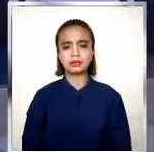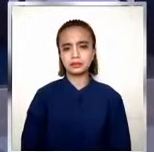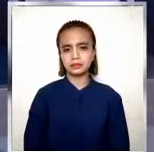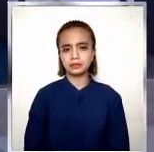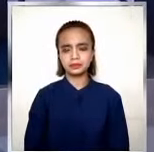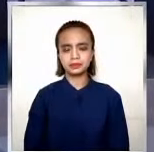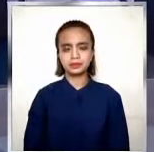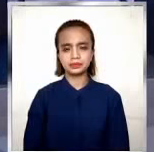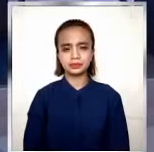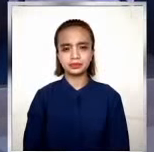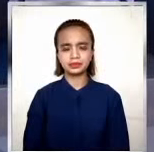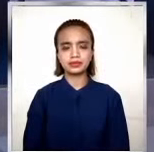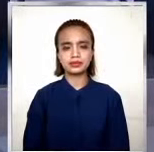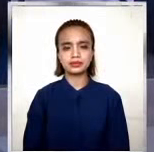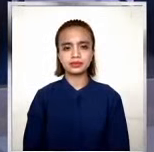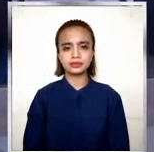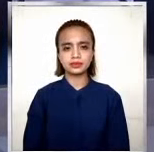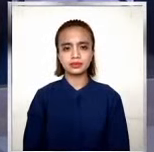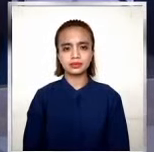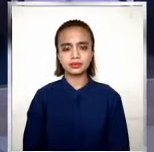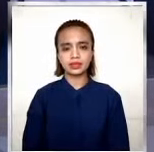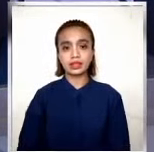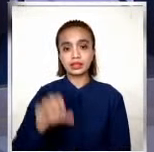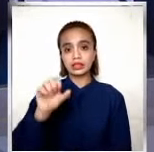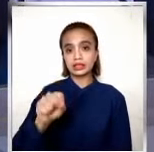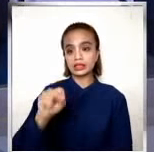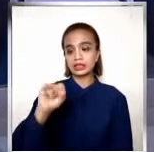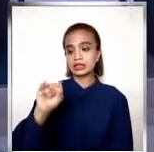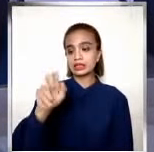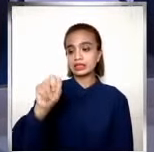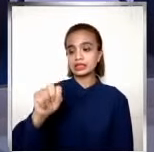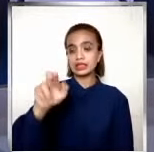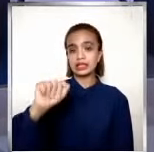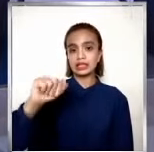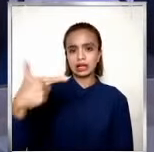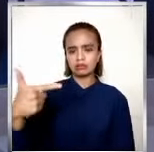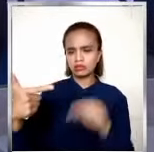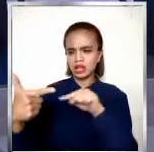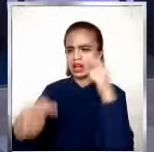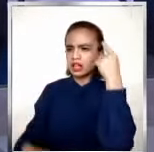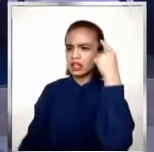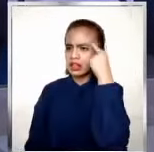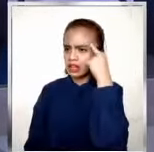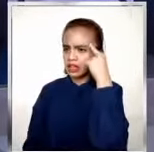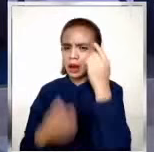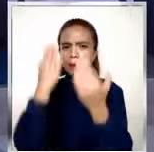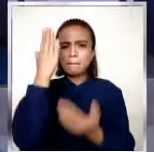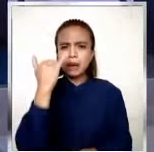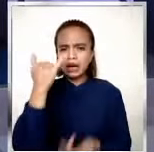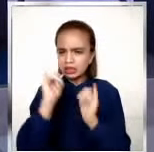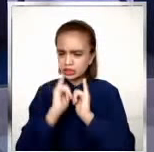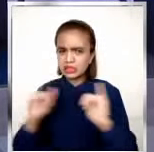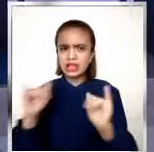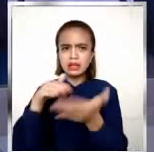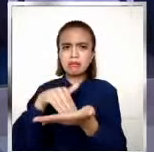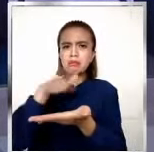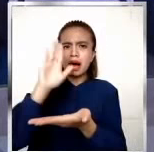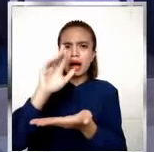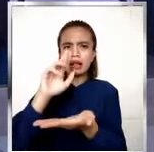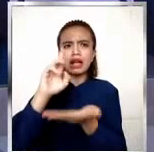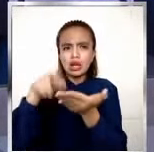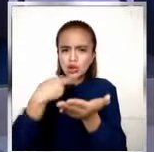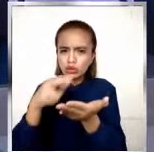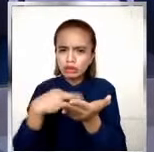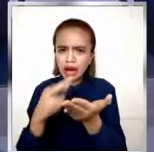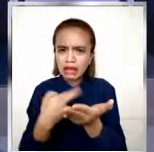Nagtataka raw ang grupong Sinag kung bakit nanatiling mataas ang presyo ng bigas, gayong bagsak presyo naman ang bentahan ng palay